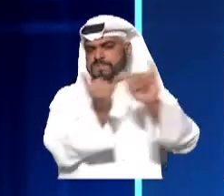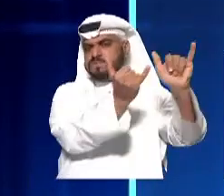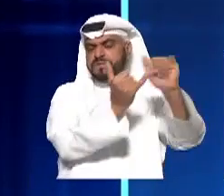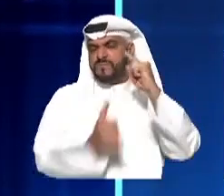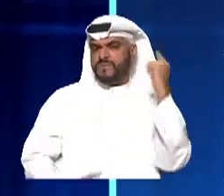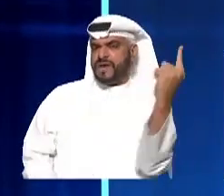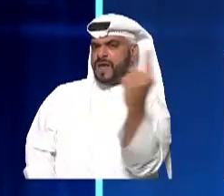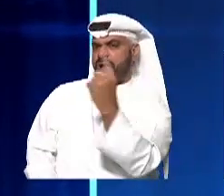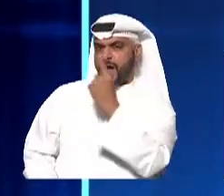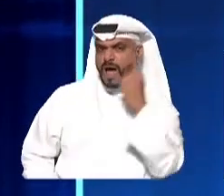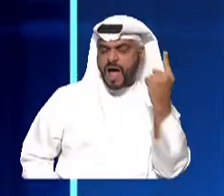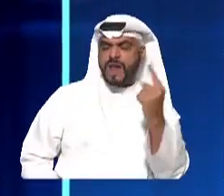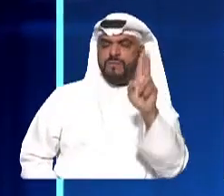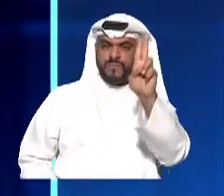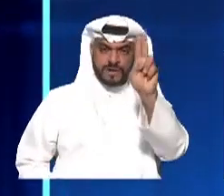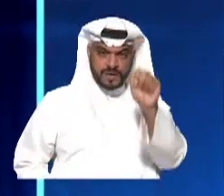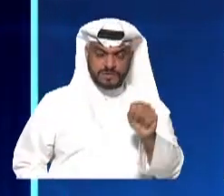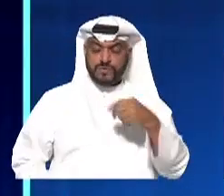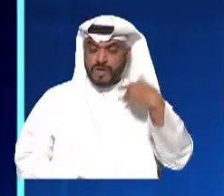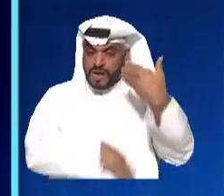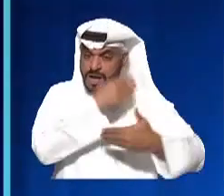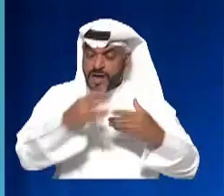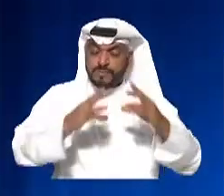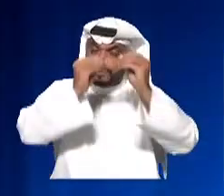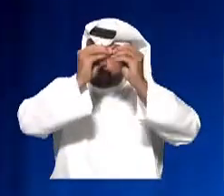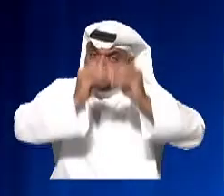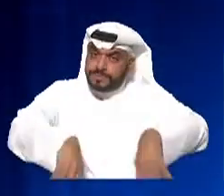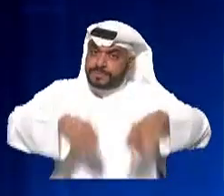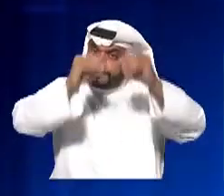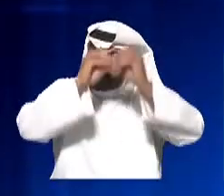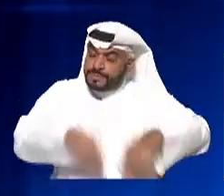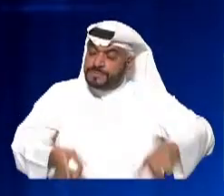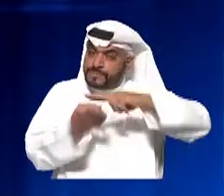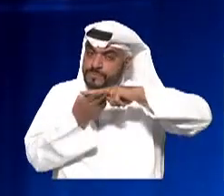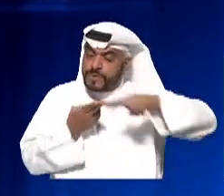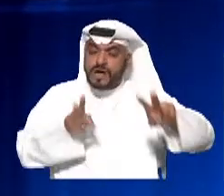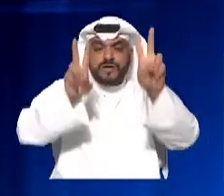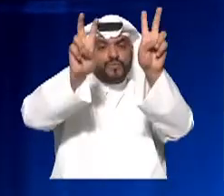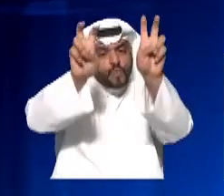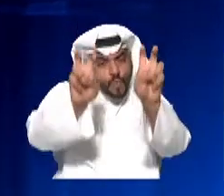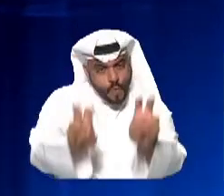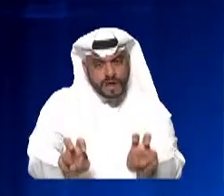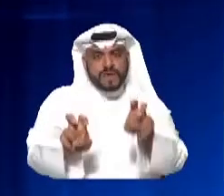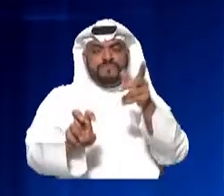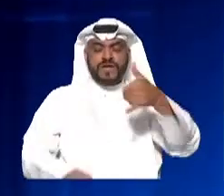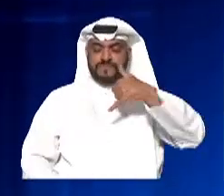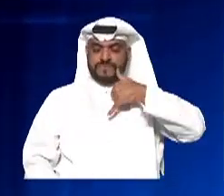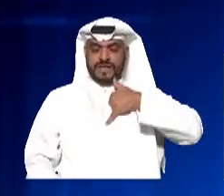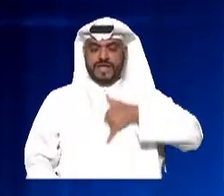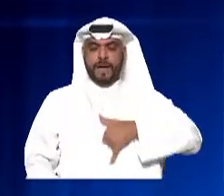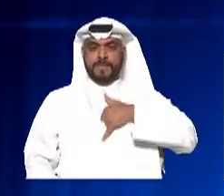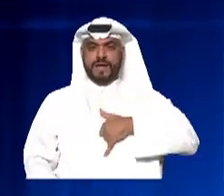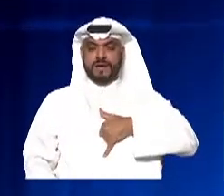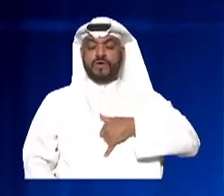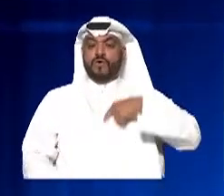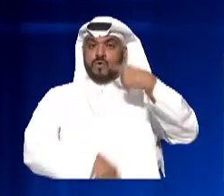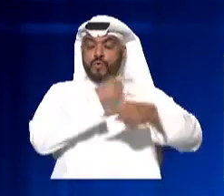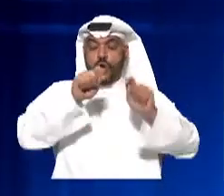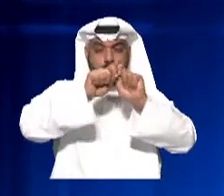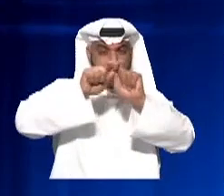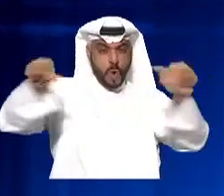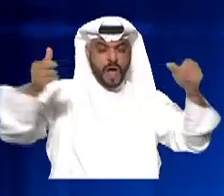الدولي وتقويضا لمساعيه الهادفة إلى وضع حد للصراع الدائري في اليمن، وانتهاكا